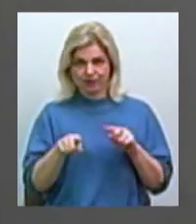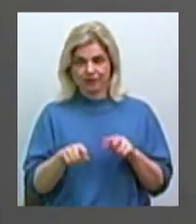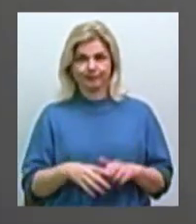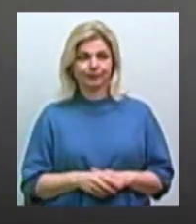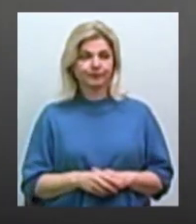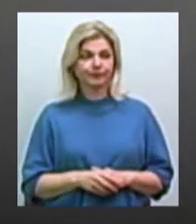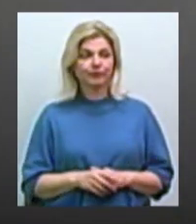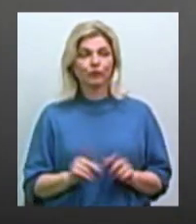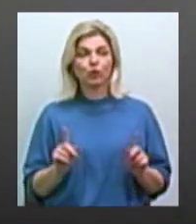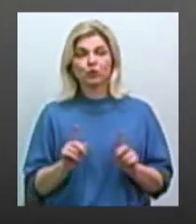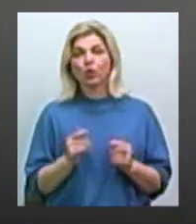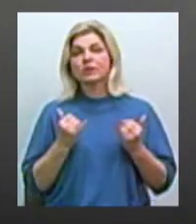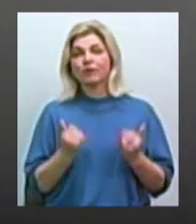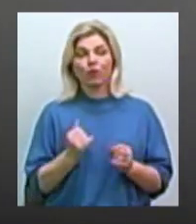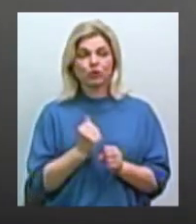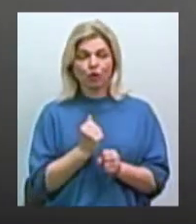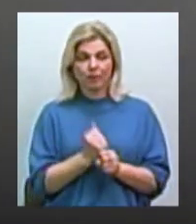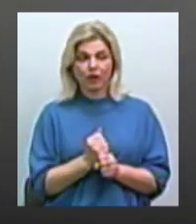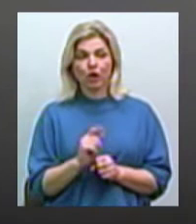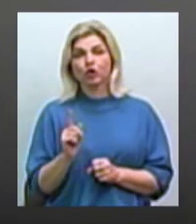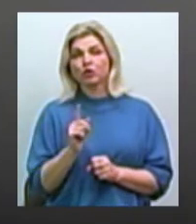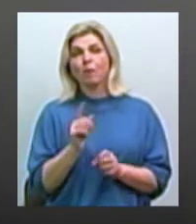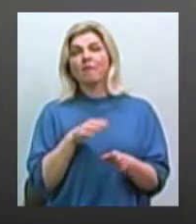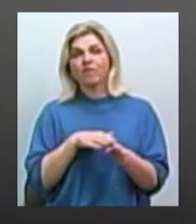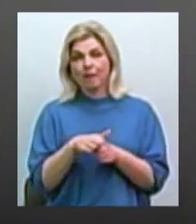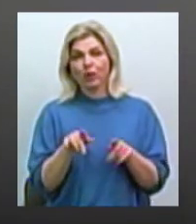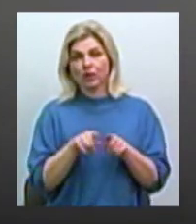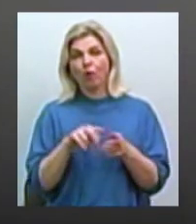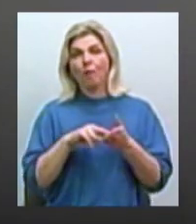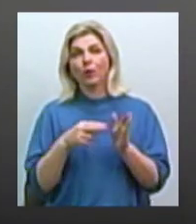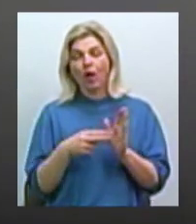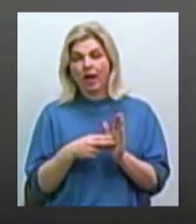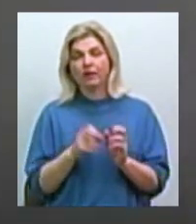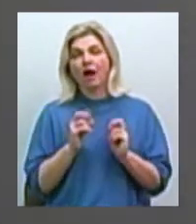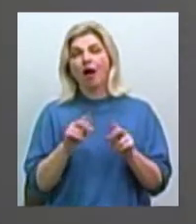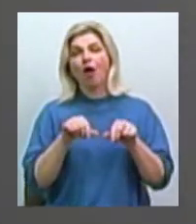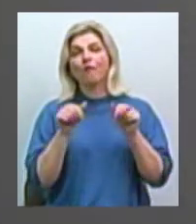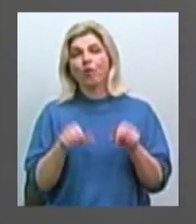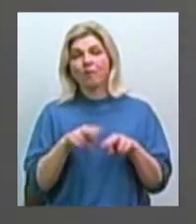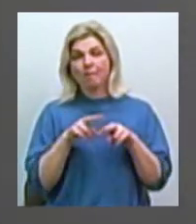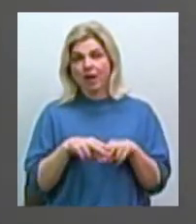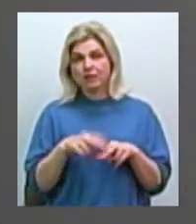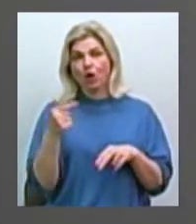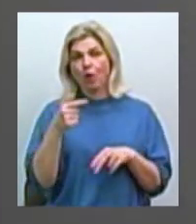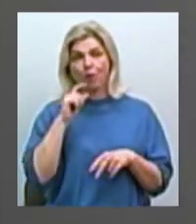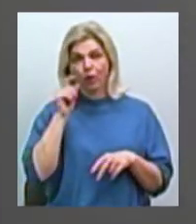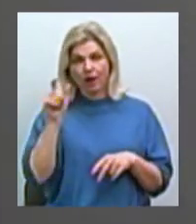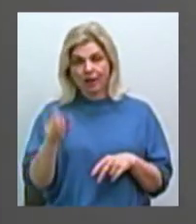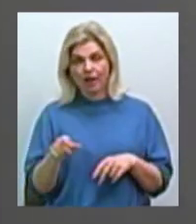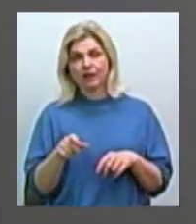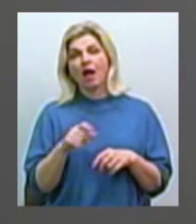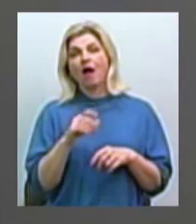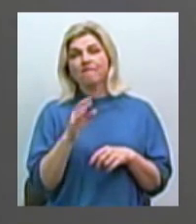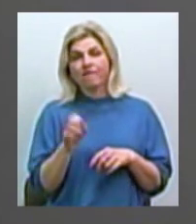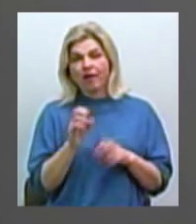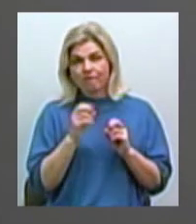зробили сьогодні? Ми поставили за мету реалізувати такий проєкт, як оформлення паспорту громадянина України у вигляді ID-картки. Для